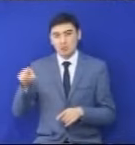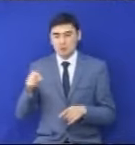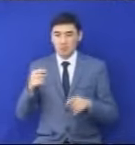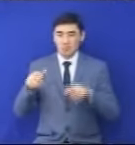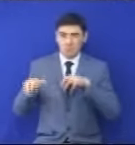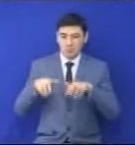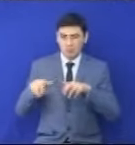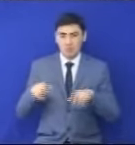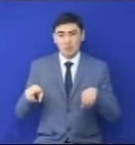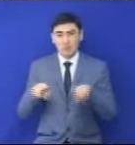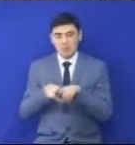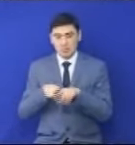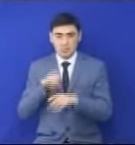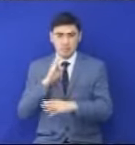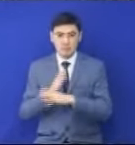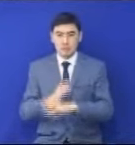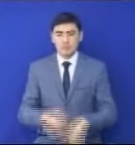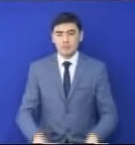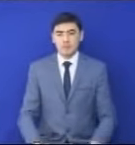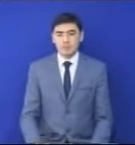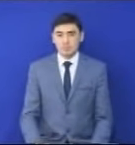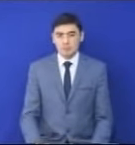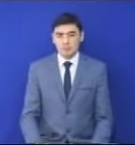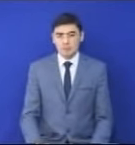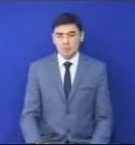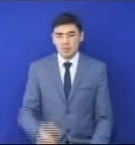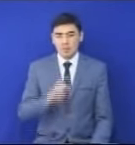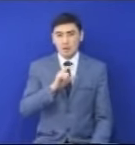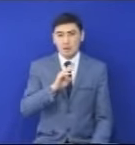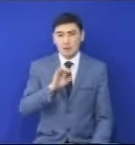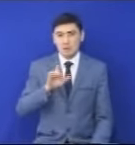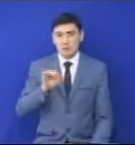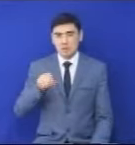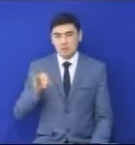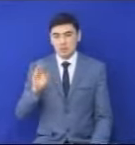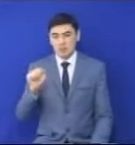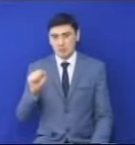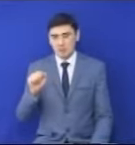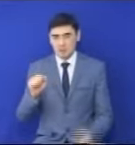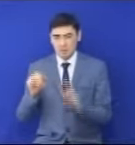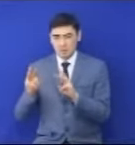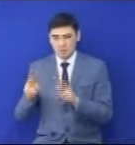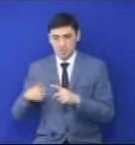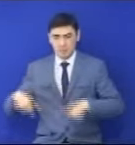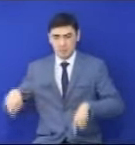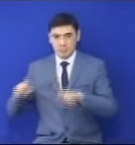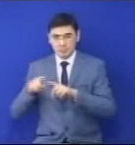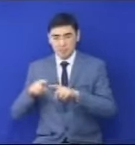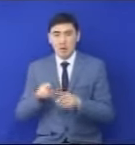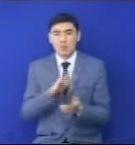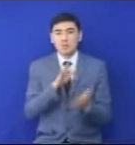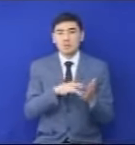жасауға қазіргі таңда жоқ. Энергетика министрлігі қаламызда жаңа жылу орталығын салу